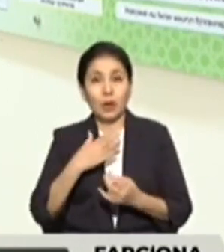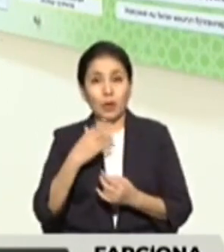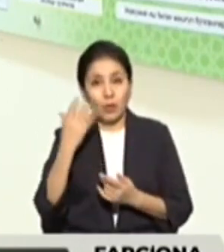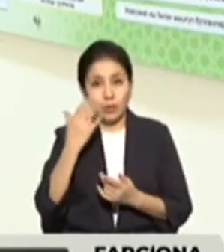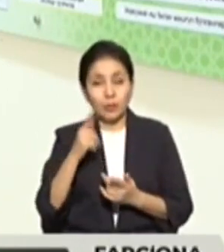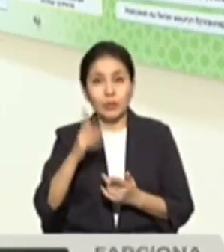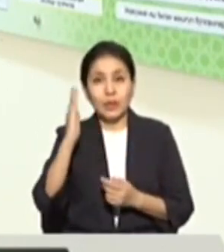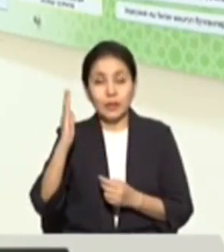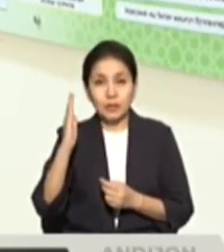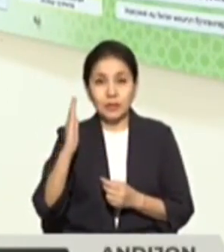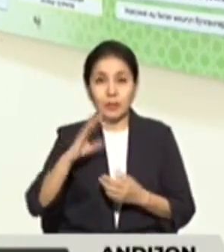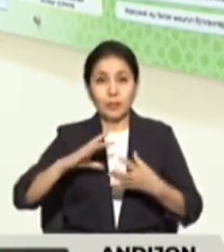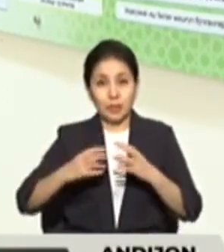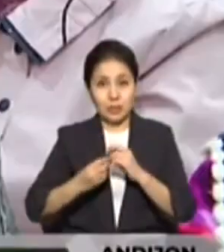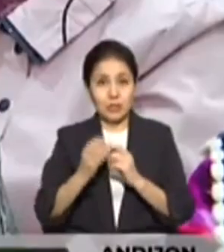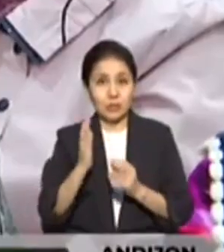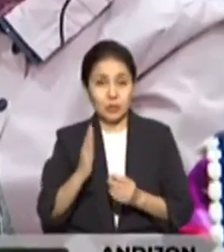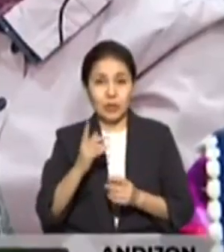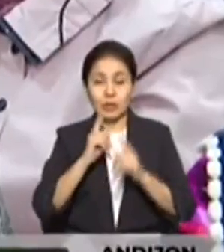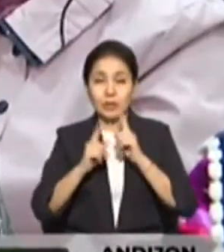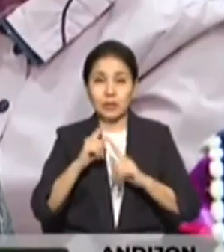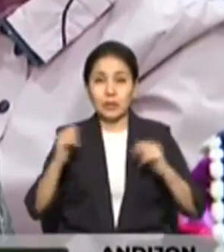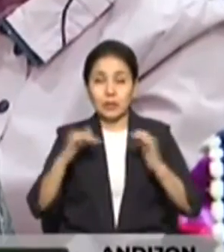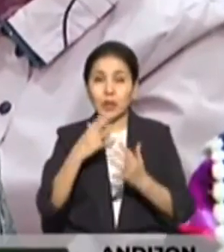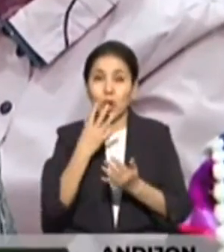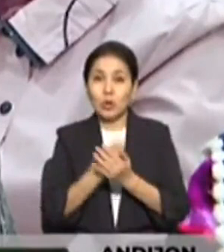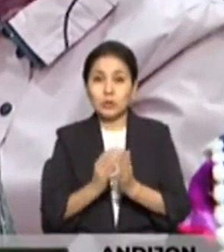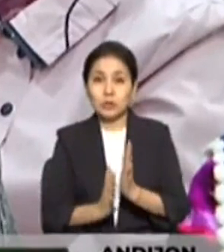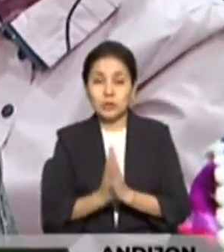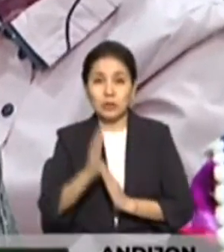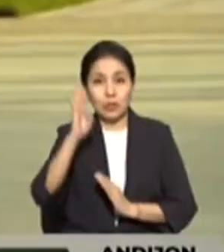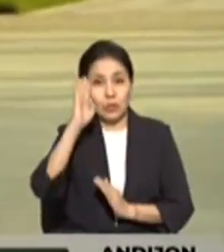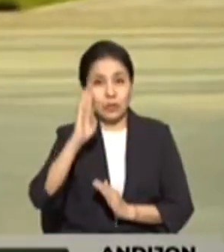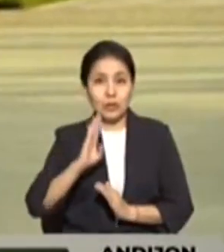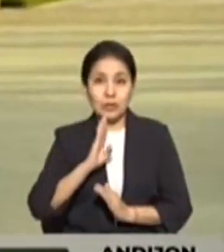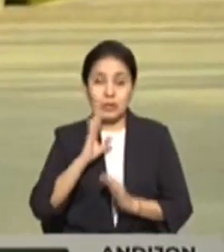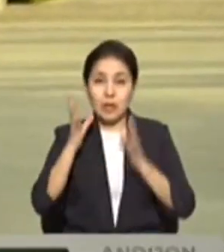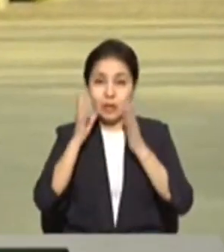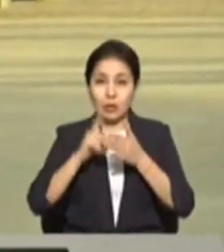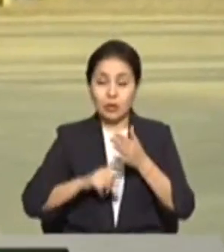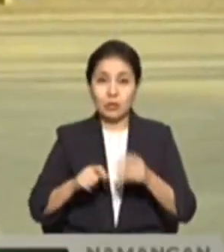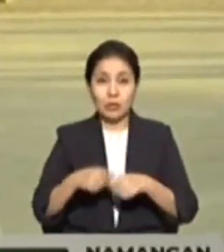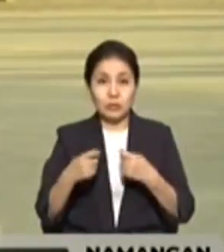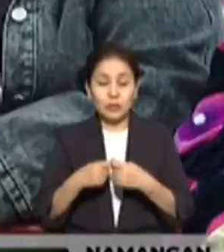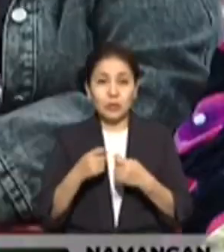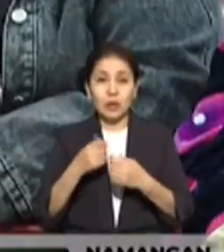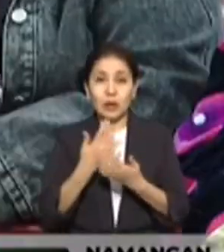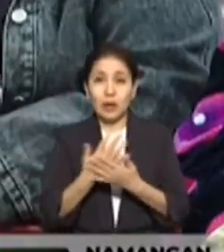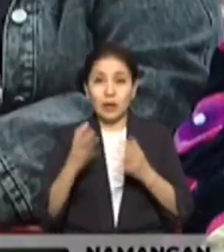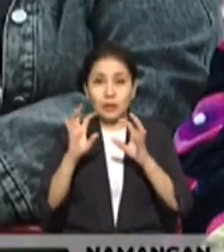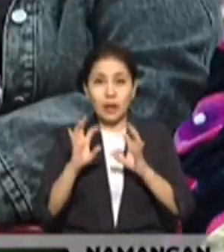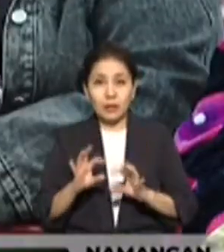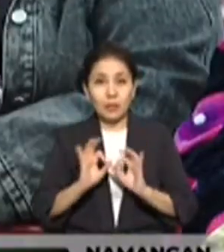buni kelajakda natijasi bo'ladi. Yig'ilganlarga o'sib kelayotgan o'g'il-qizlar e'tiqodiga putur yetkazishi mumkin bo'lgan aqidalar